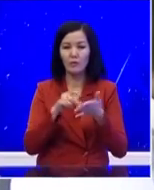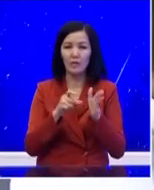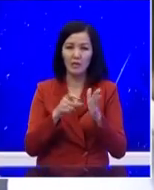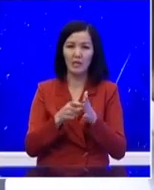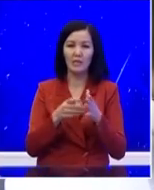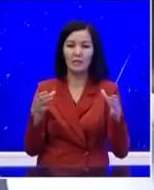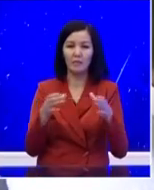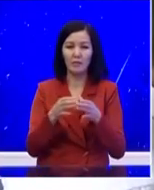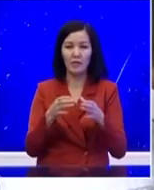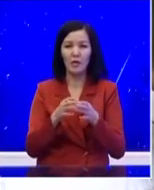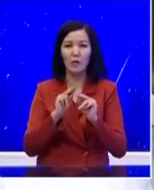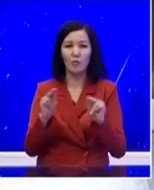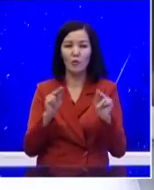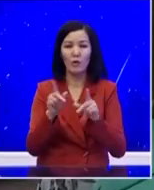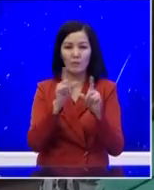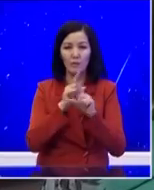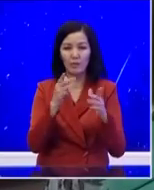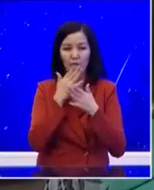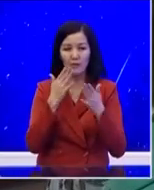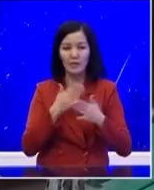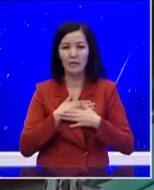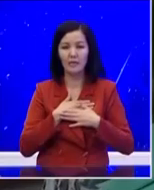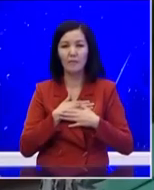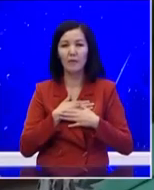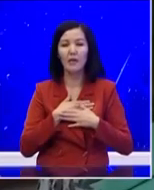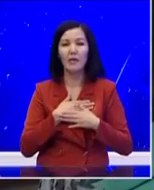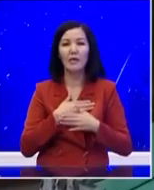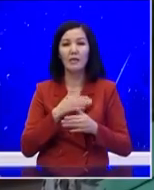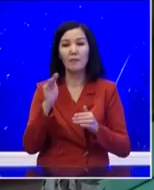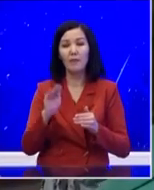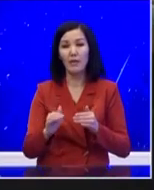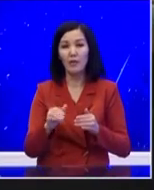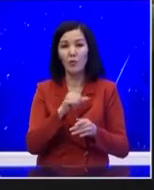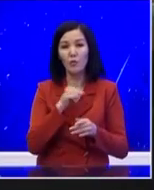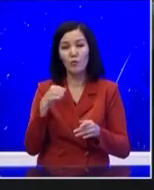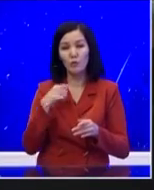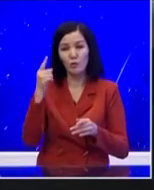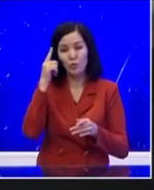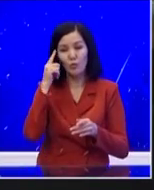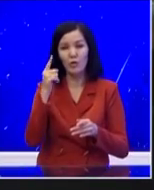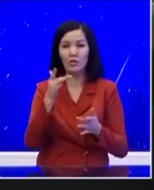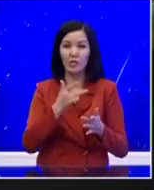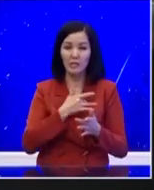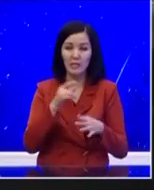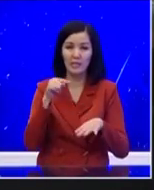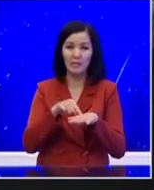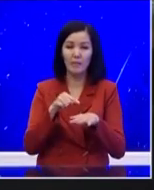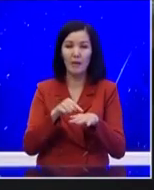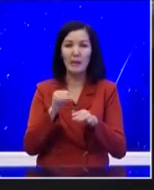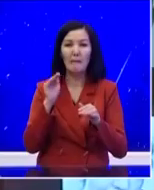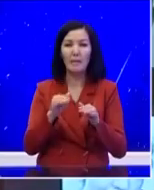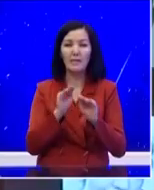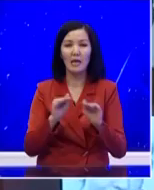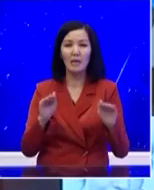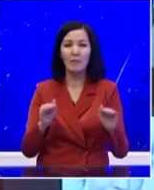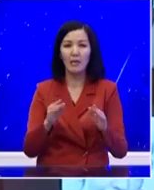мұғалімімді, мектебімді қатты сағынды. Иә, бұл бала жүрегінен шыққан риясыз ой, шексіз сағыныш. Бір ғана оқушының емес, мыңдаған